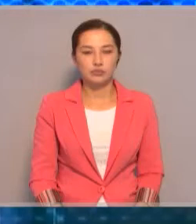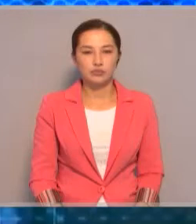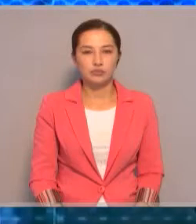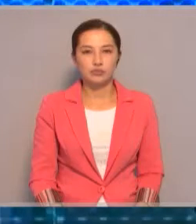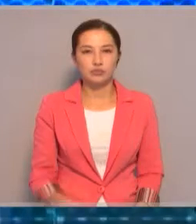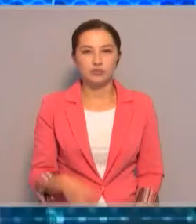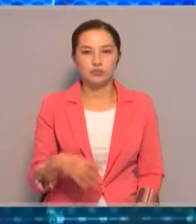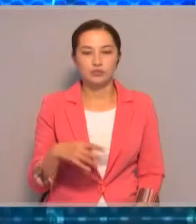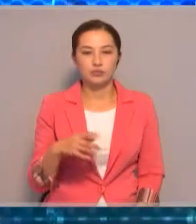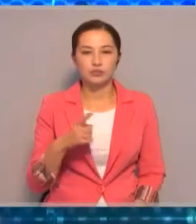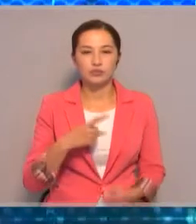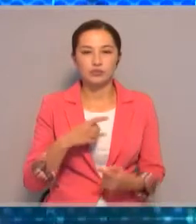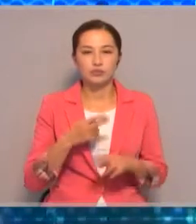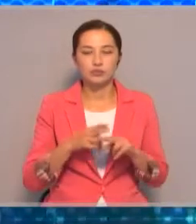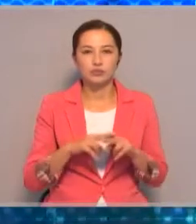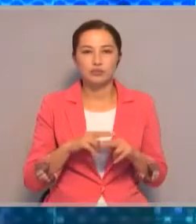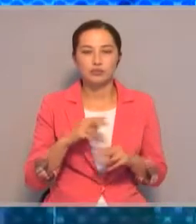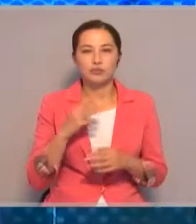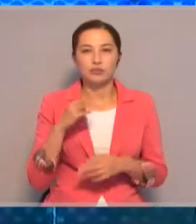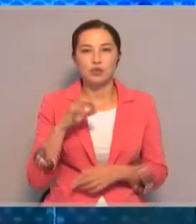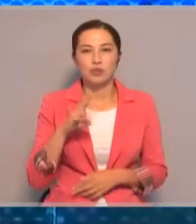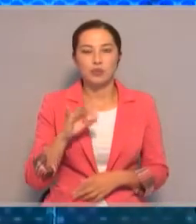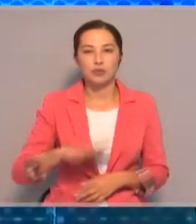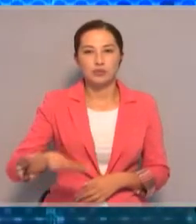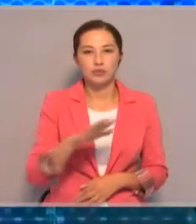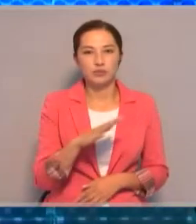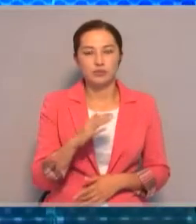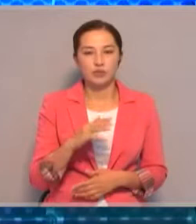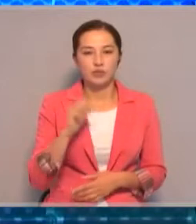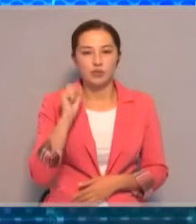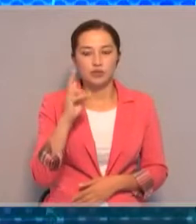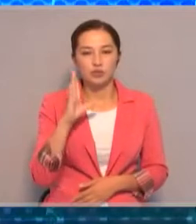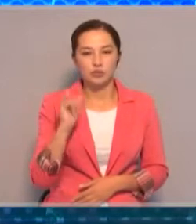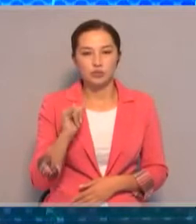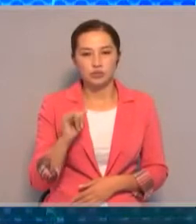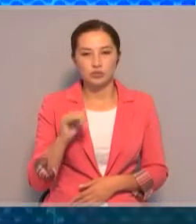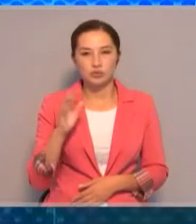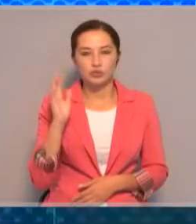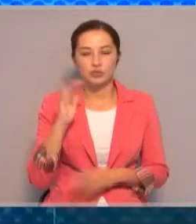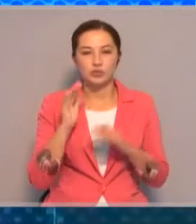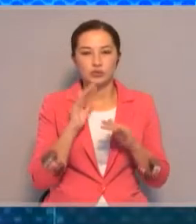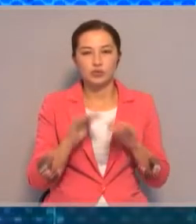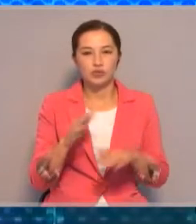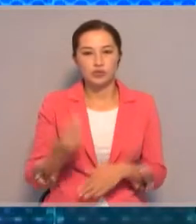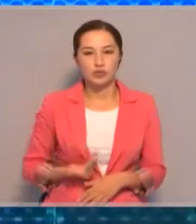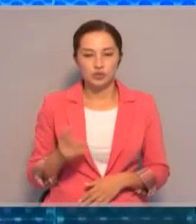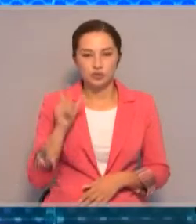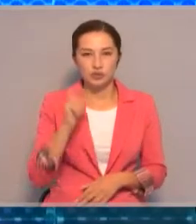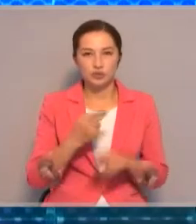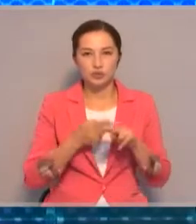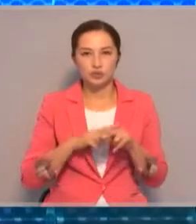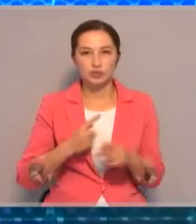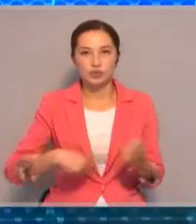Ата кәсіпке Харбергеннің ұпайы түгел. Төлеби ауданы жоғарға Ақсу ауылдық округі Сарқырама елді мекенінің тұрғыны жеке